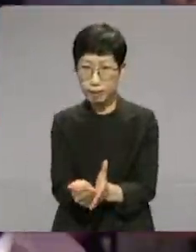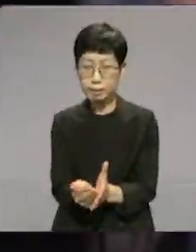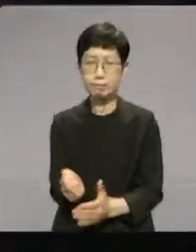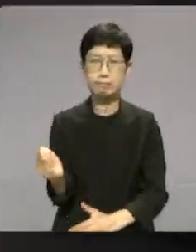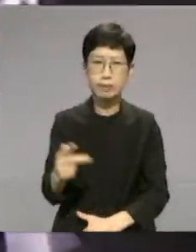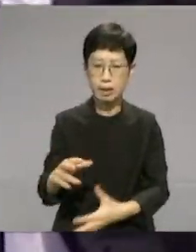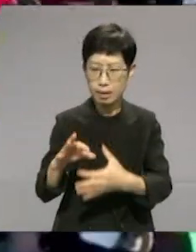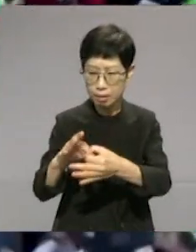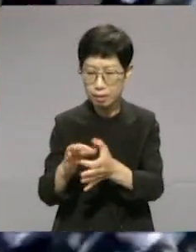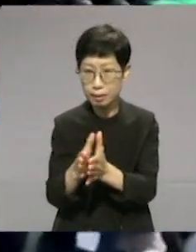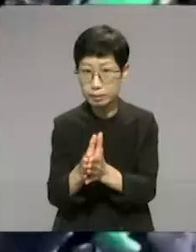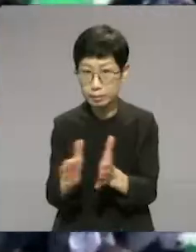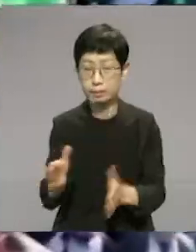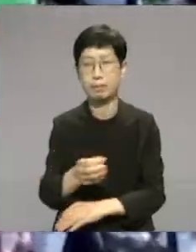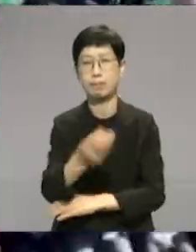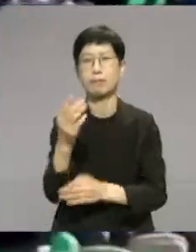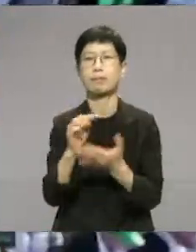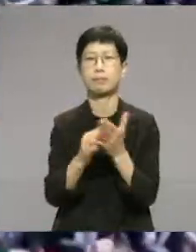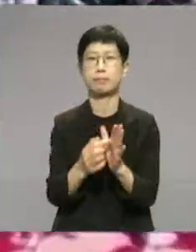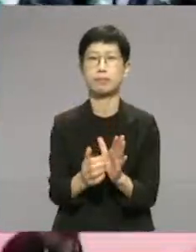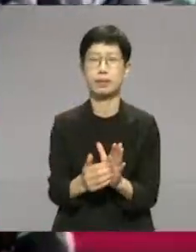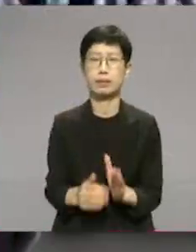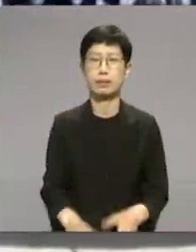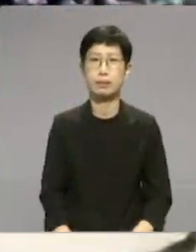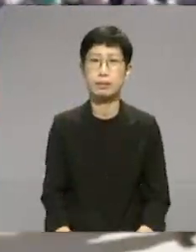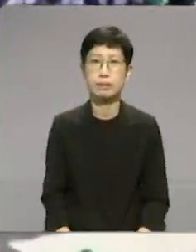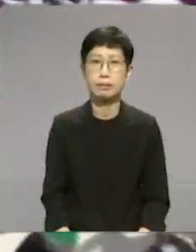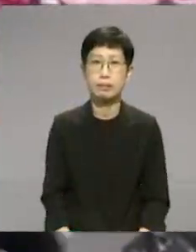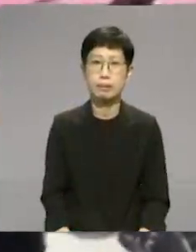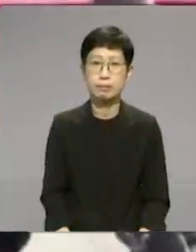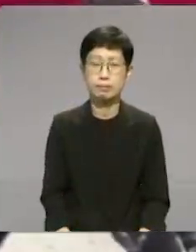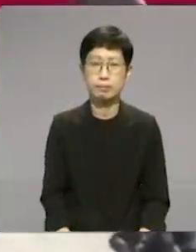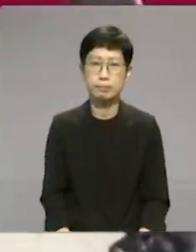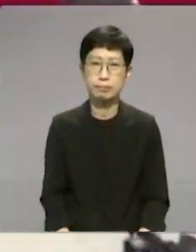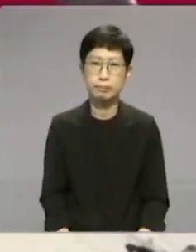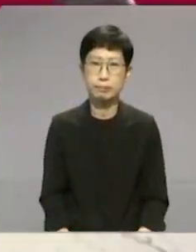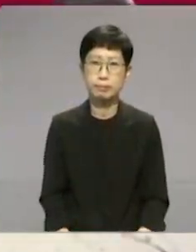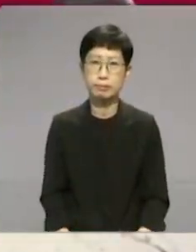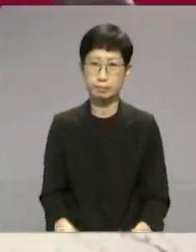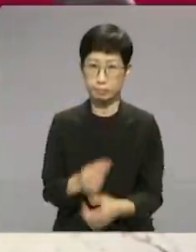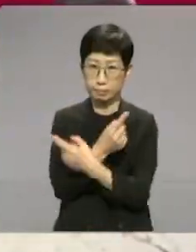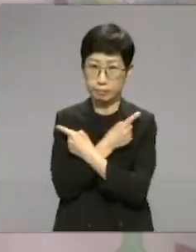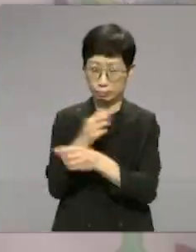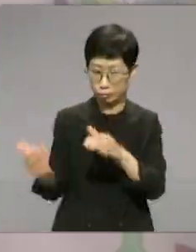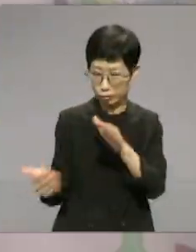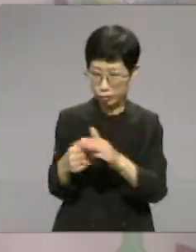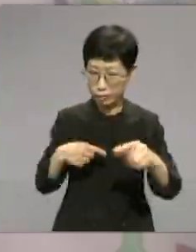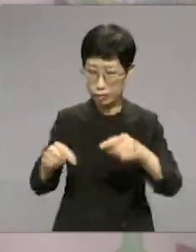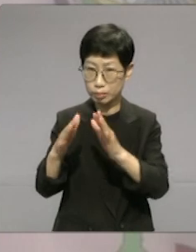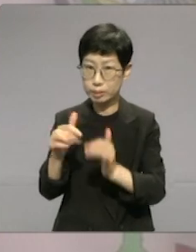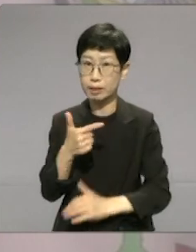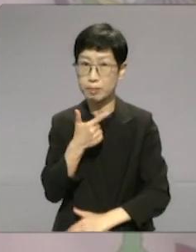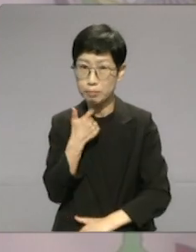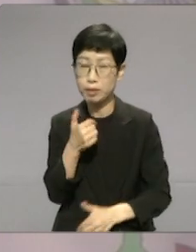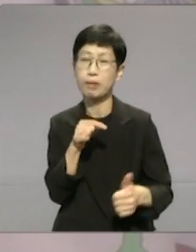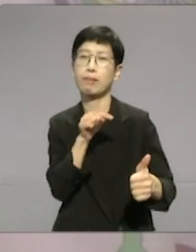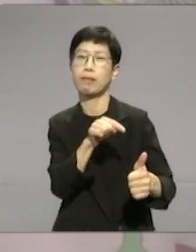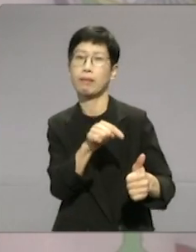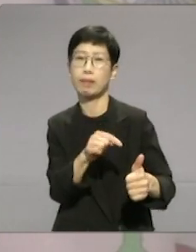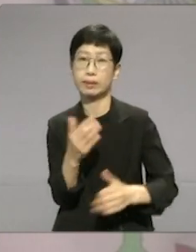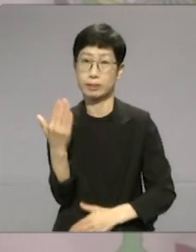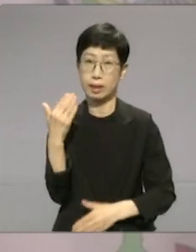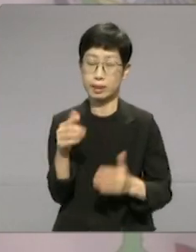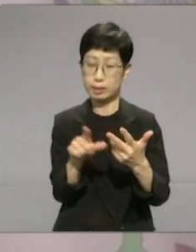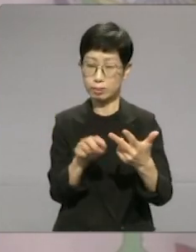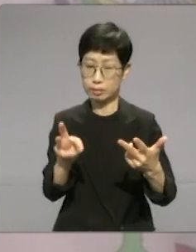알려졌다고 현지 매체들이 보도했습니다 나르는 하마스 최고 정치 지도자였던 이스마엘 한 이에가 지난